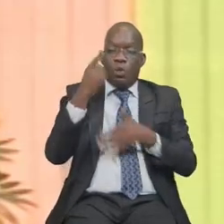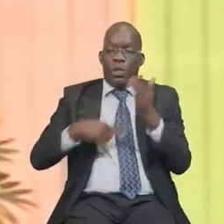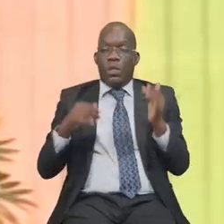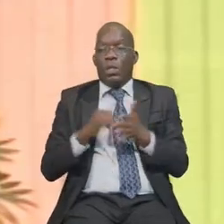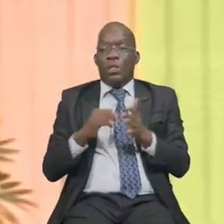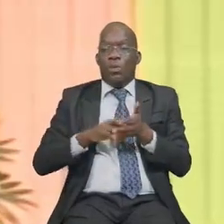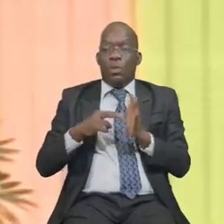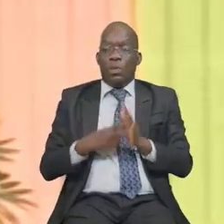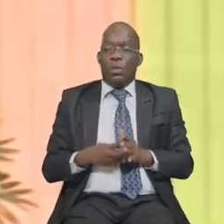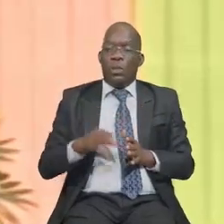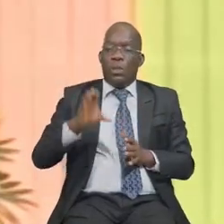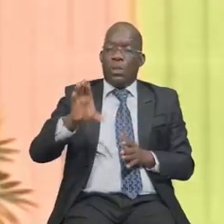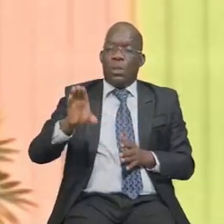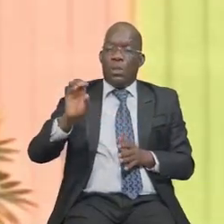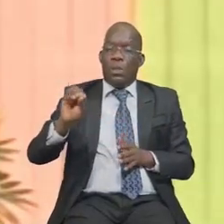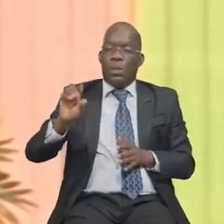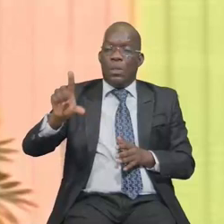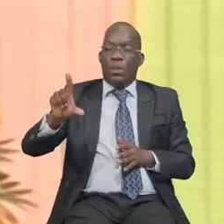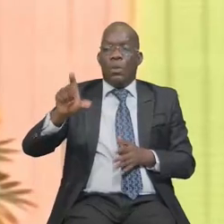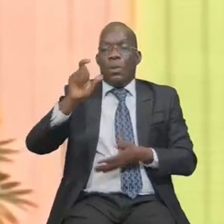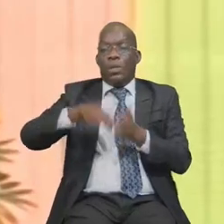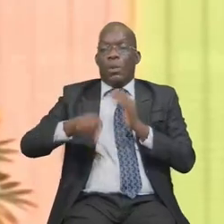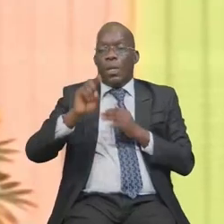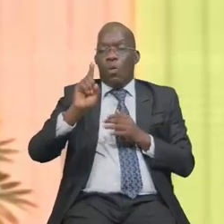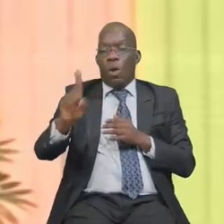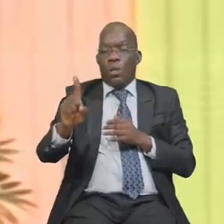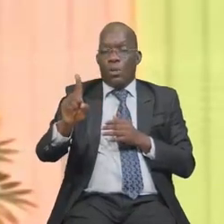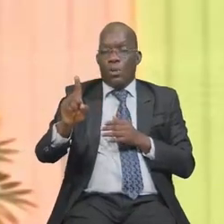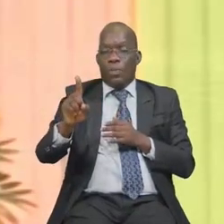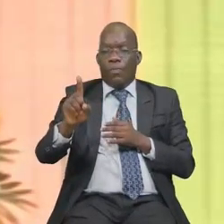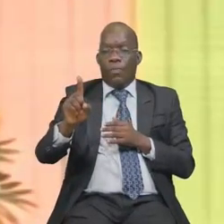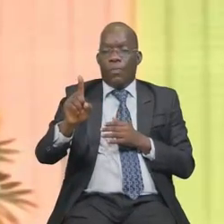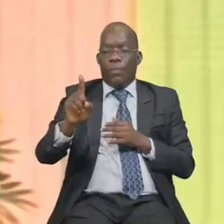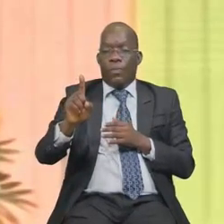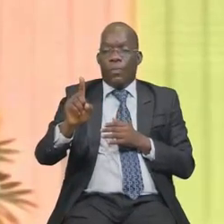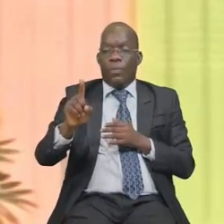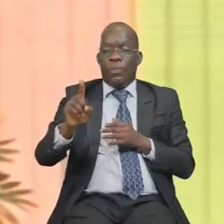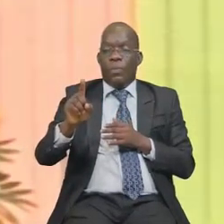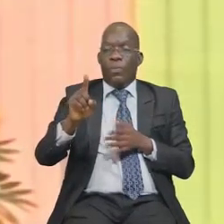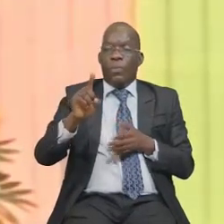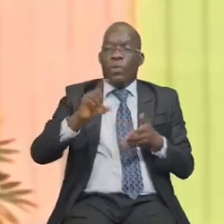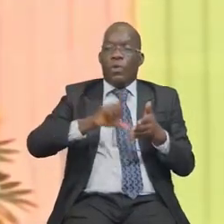1, en Colossiens chapitre 1, verset 28.